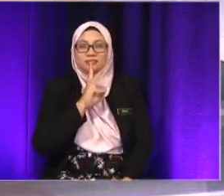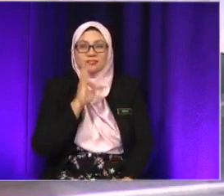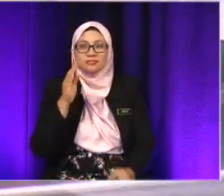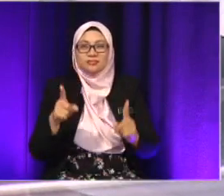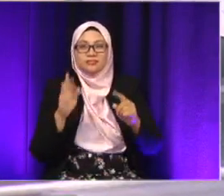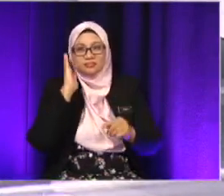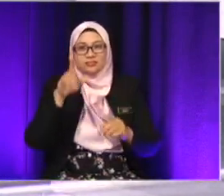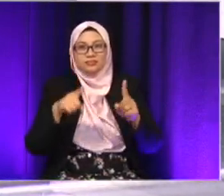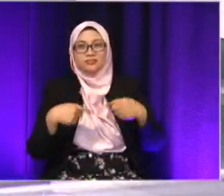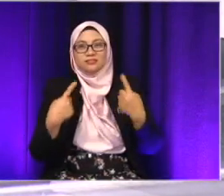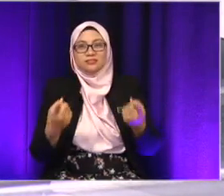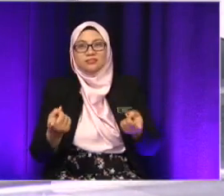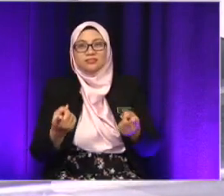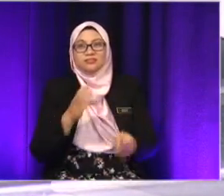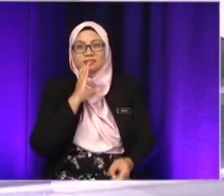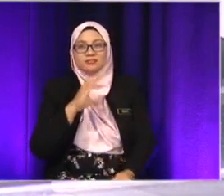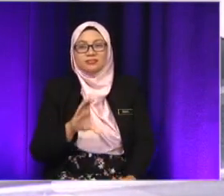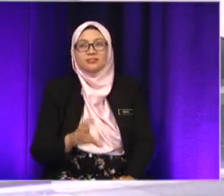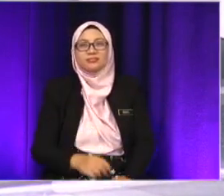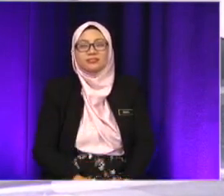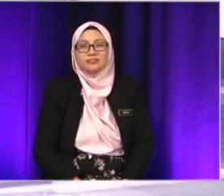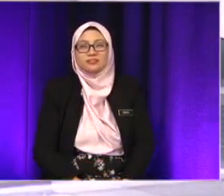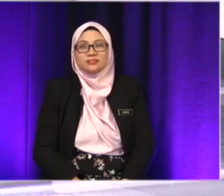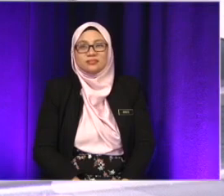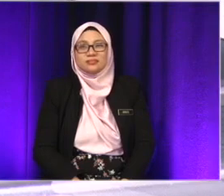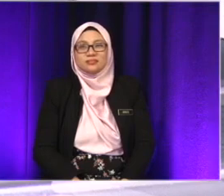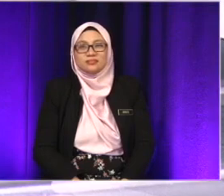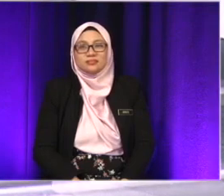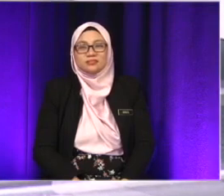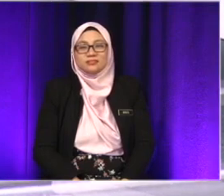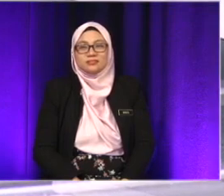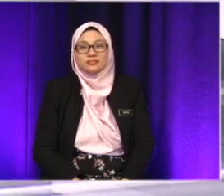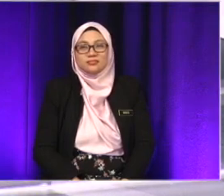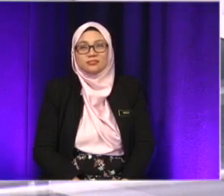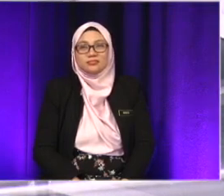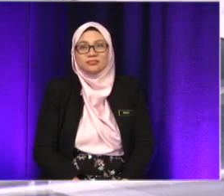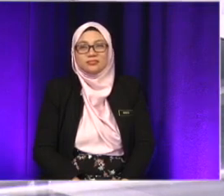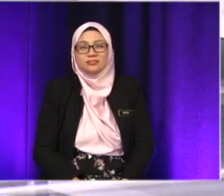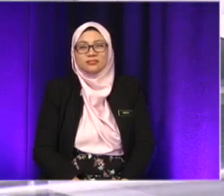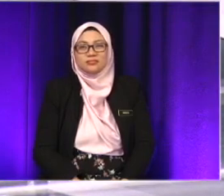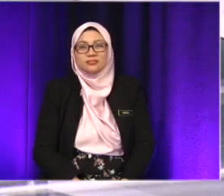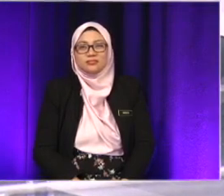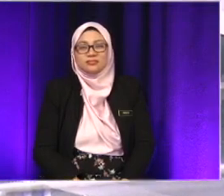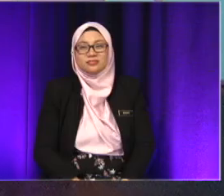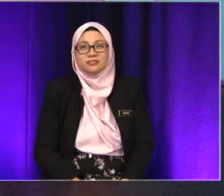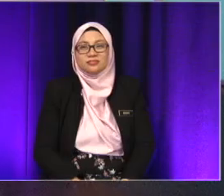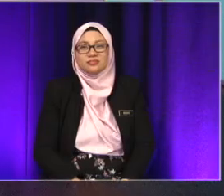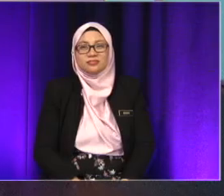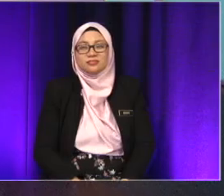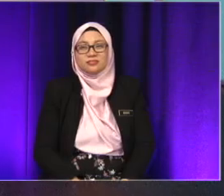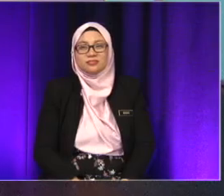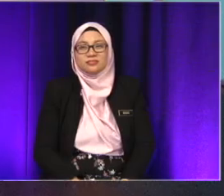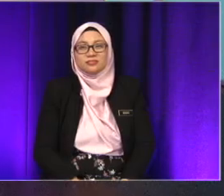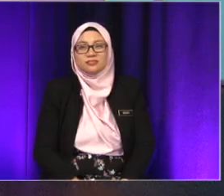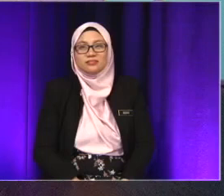keluar di sini. Okey. Baik. Dia akan keluar. Macam tadi cikgu tunjuk tadi kan. Okey. Jadi kalau yang ni injap ini adalah